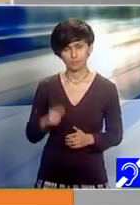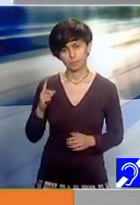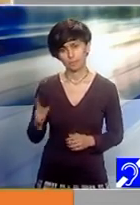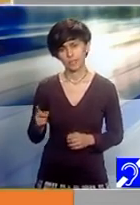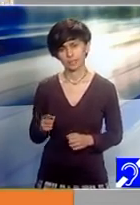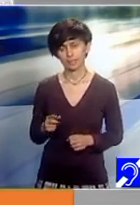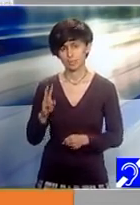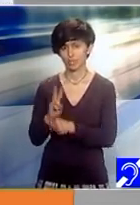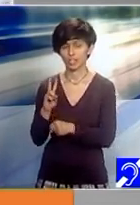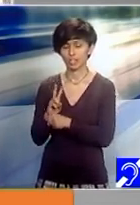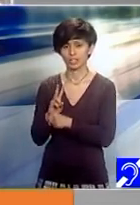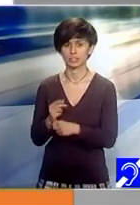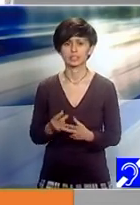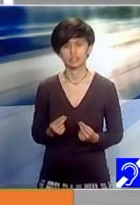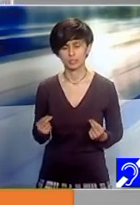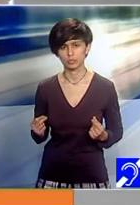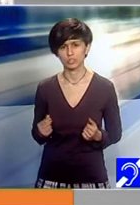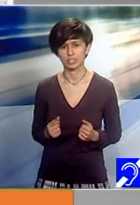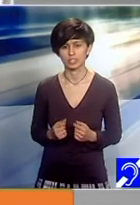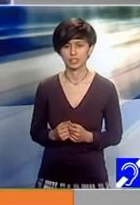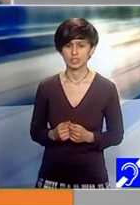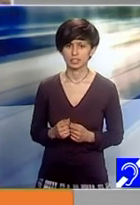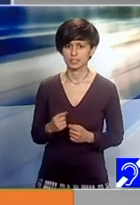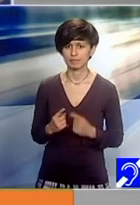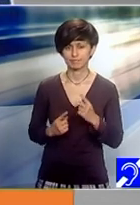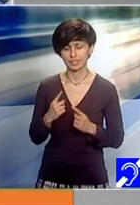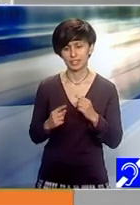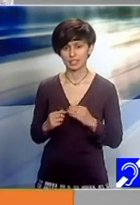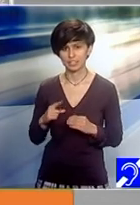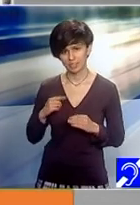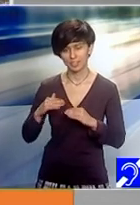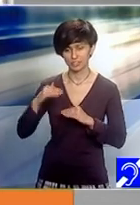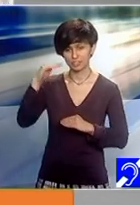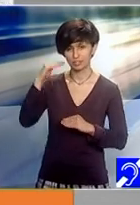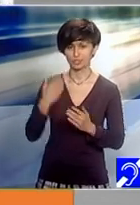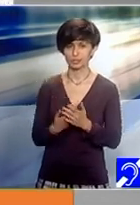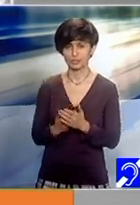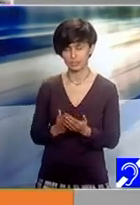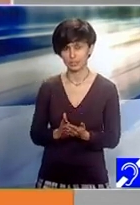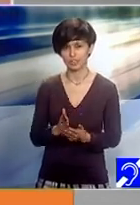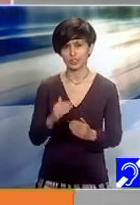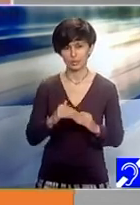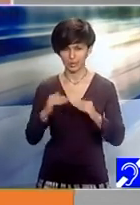foarte atent când e sus, că urmează josul. Acum noi sperăm să rămâneți tot sus.